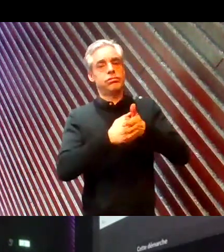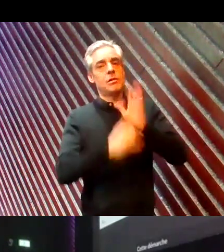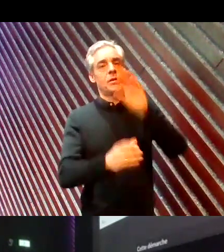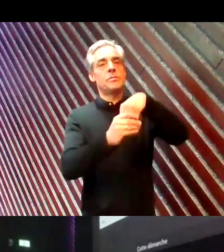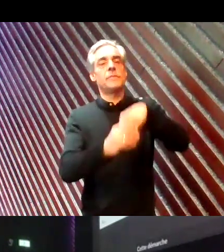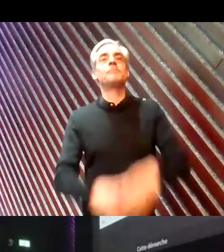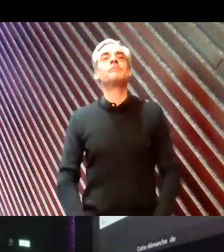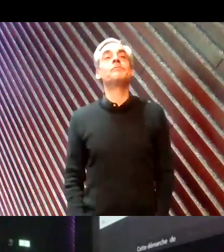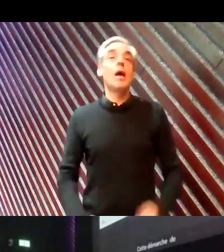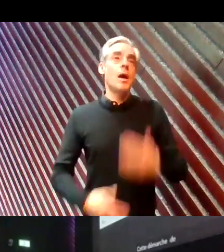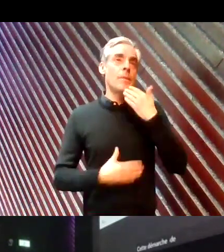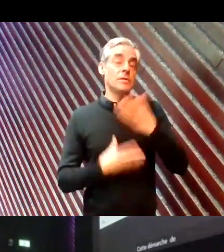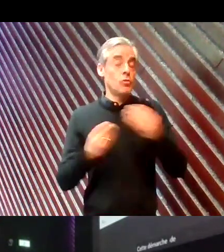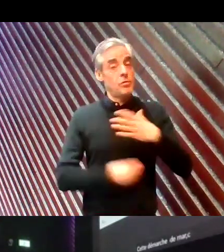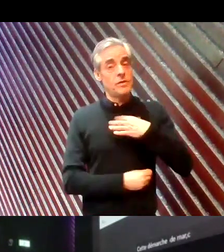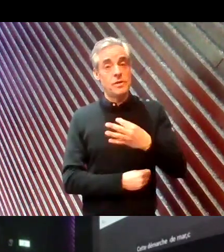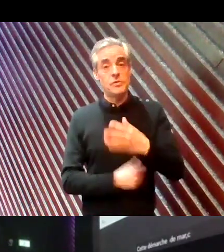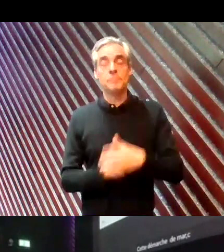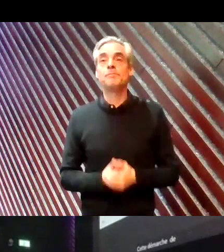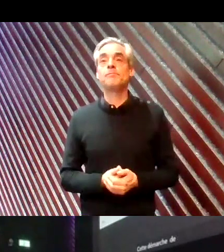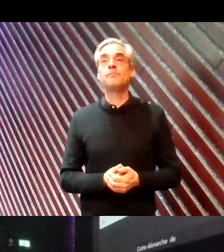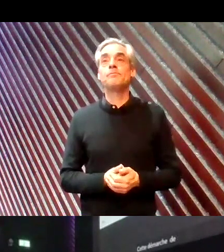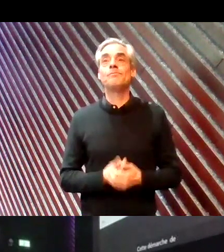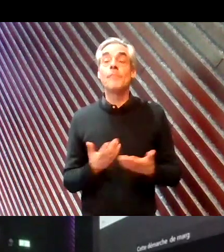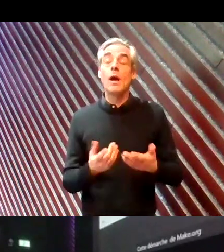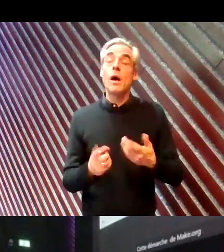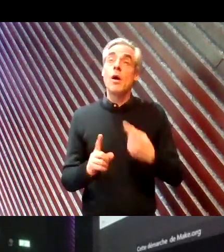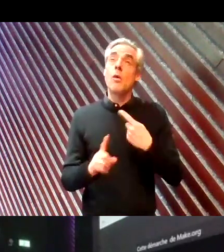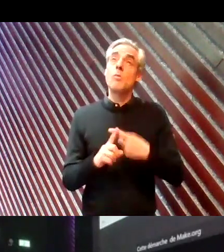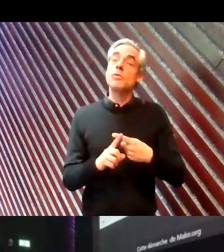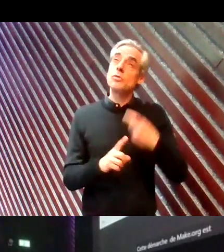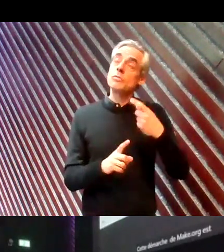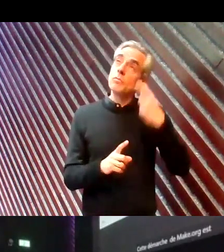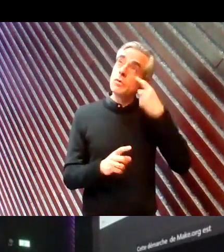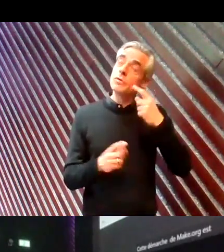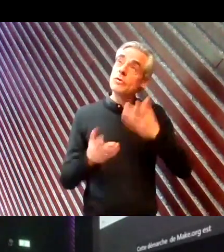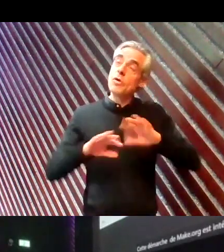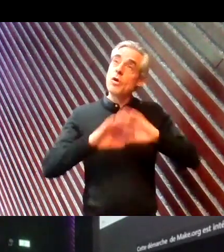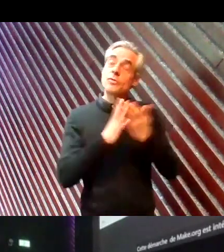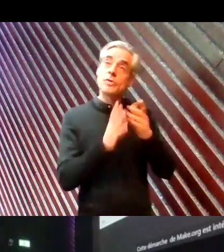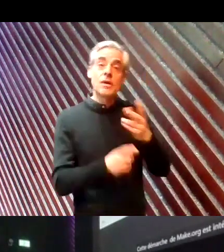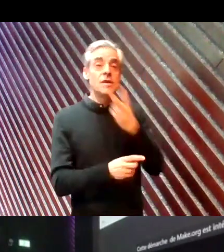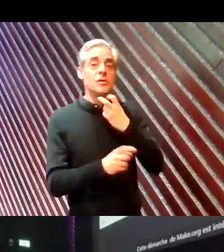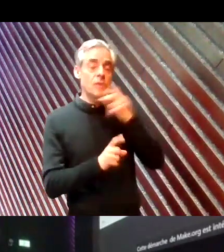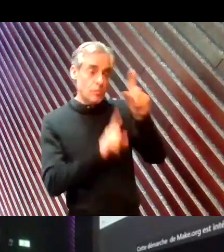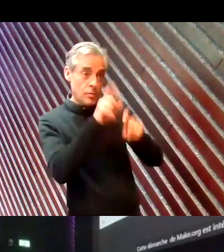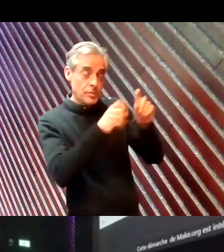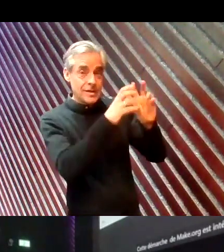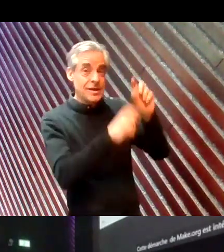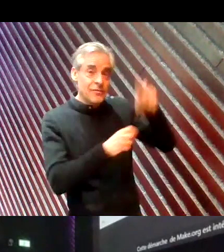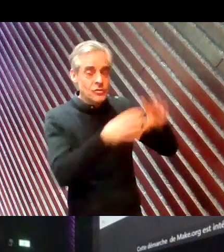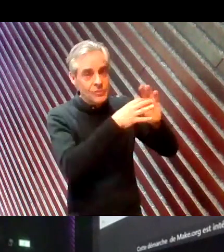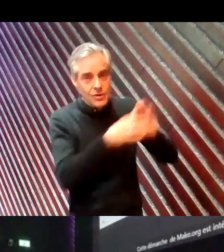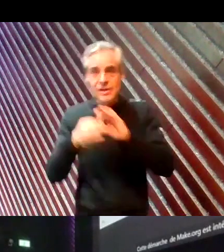'y participer. Donc merci à vous. Et je trouve aussi que ces consultations citoyennes, il faut qu'elles soient vraiment ancrées dans le réel,